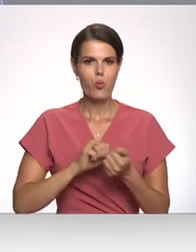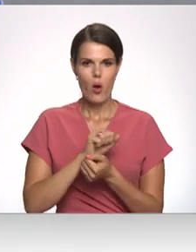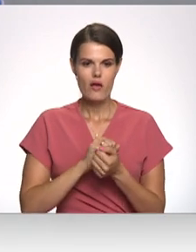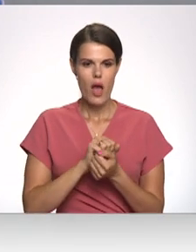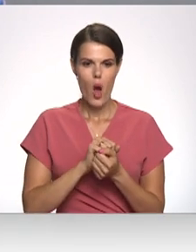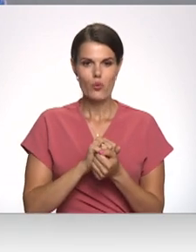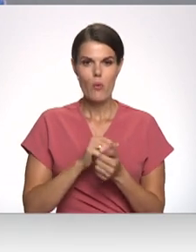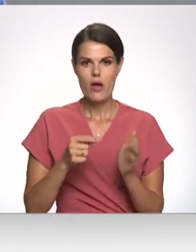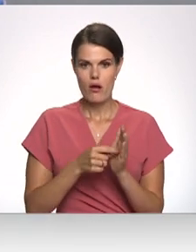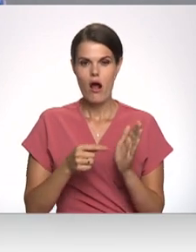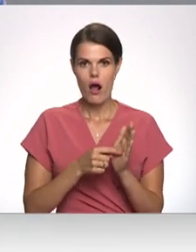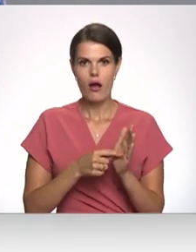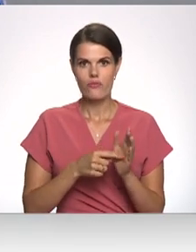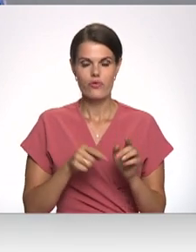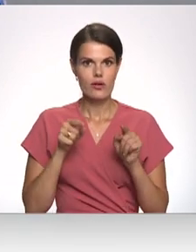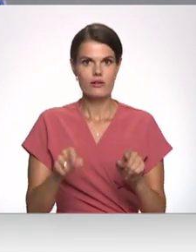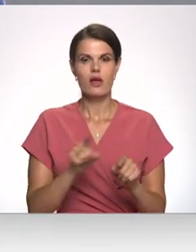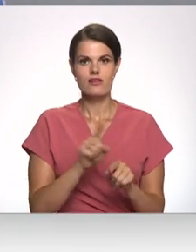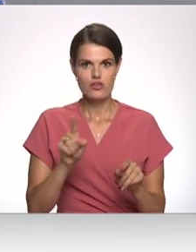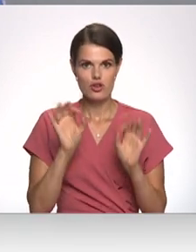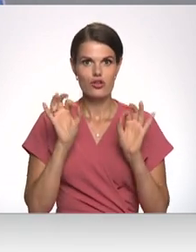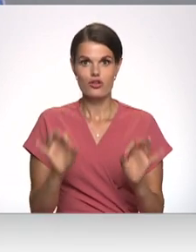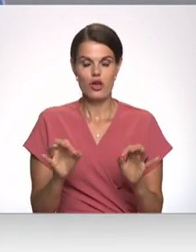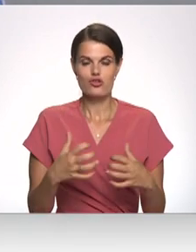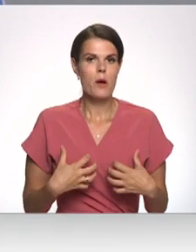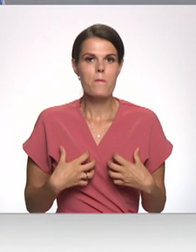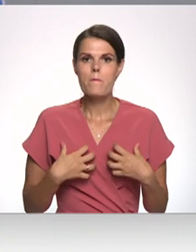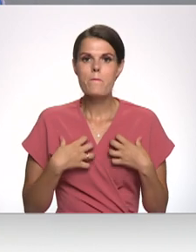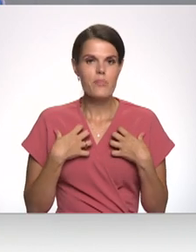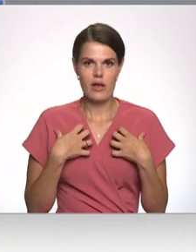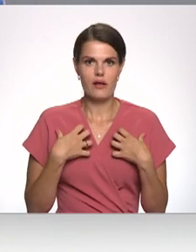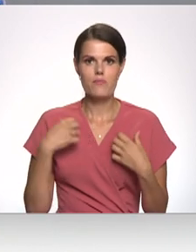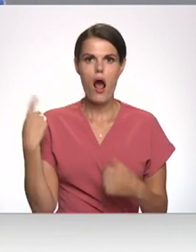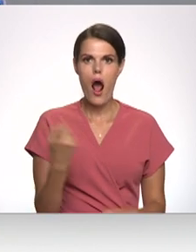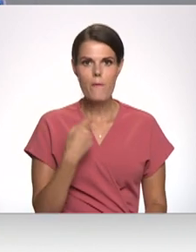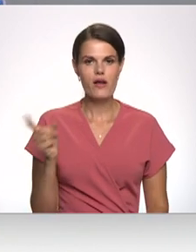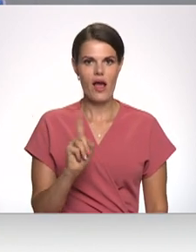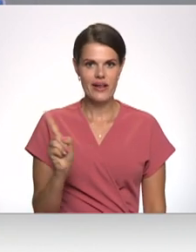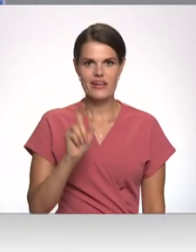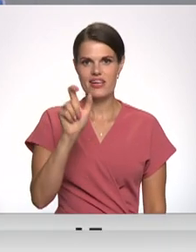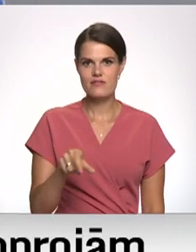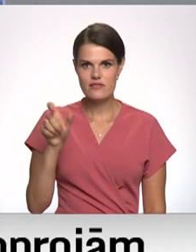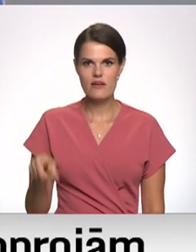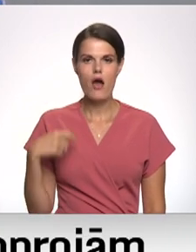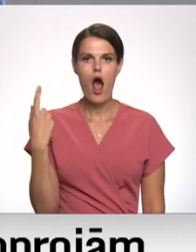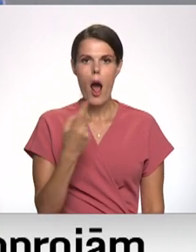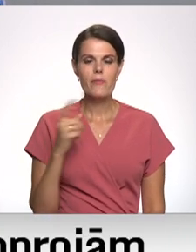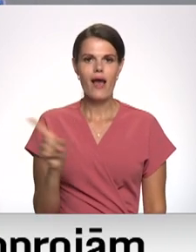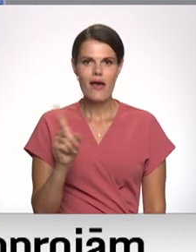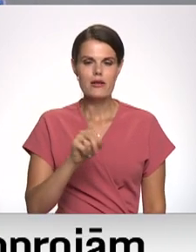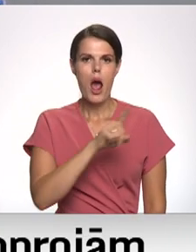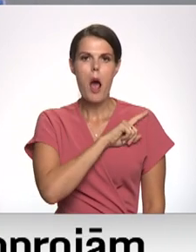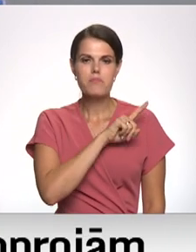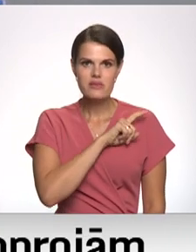izdarīti, tas ir tiešām prātam neaptverami. Apkārt ir cilvēki, apkārt ir apsardze